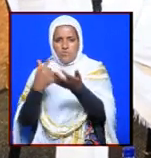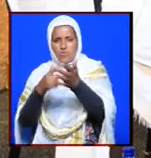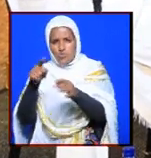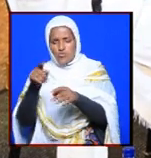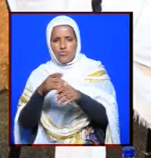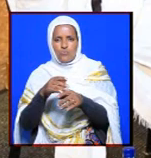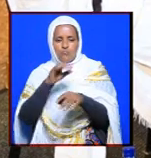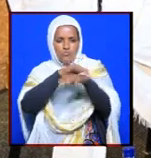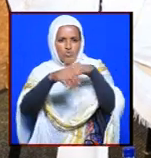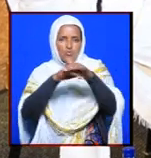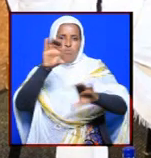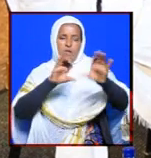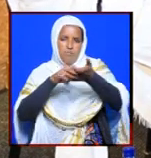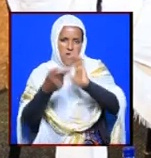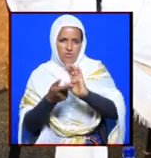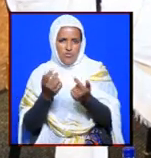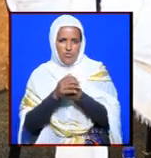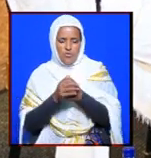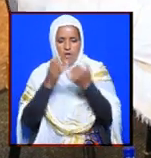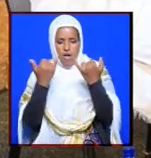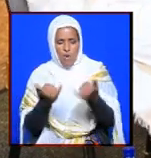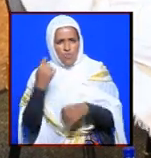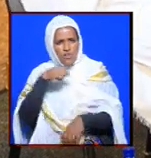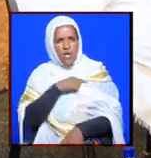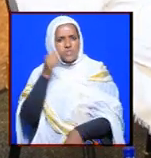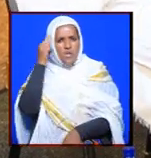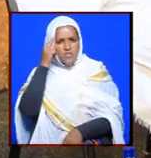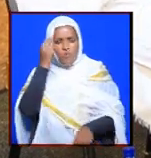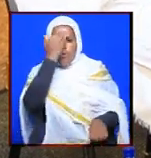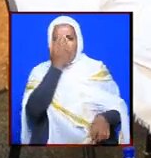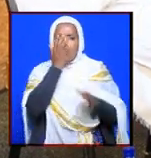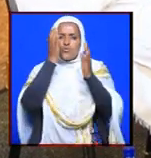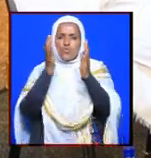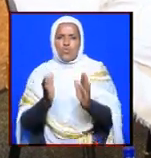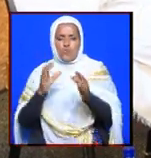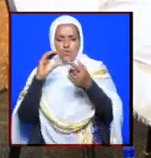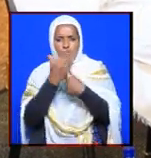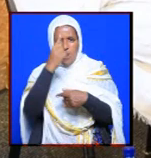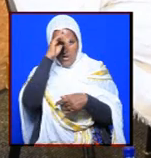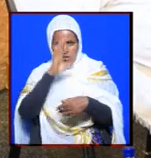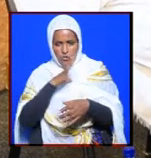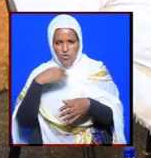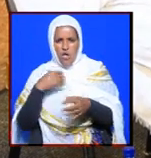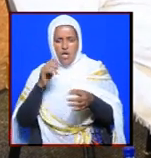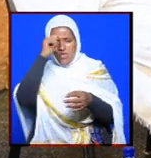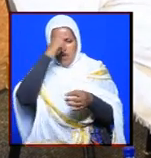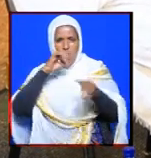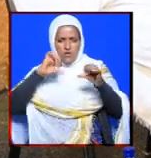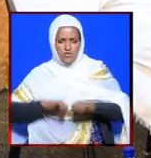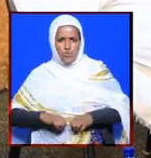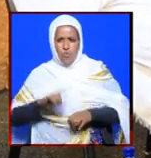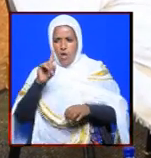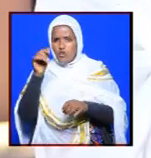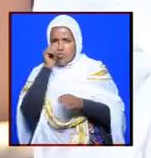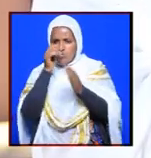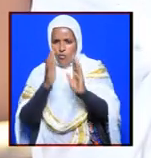የሸቀጥ ማራገፊያነት ምቹ ማድረግ ማለት ነው። እስኪ እንዳሁን ስናስበው ኦርቶዶክሳዊ የሆነ አንድ ሰውና እንደው ተሐድሶ